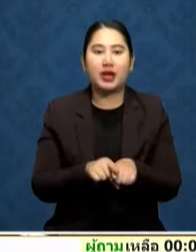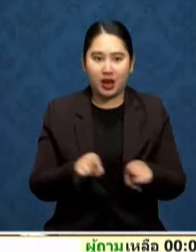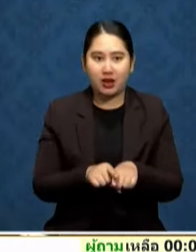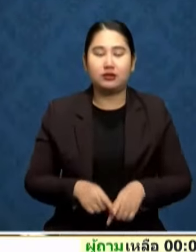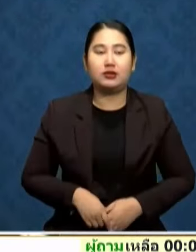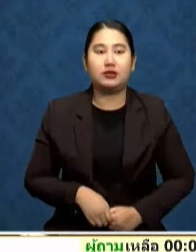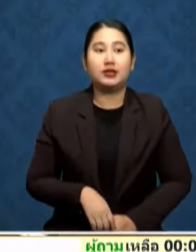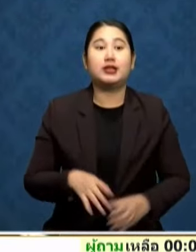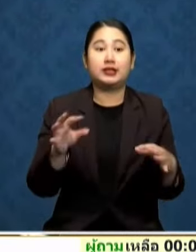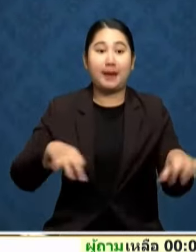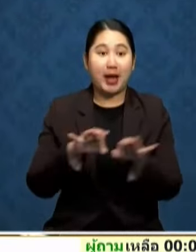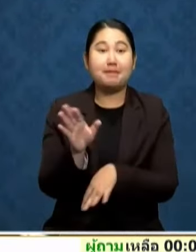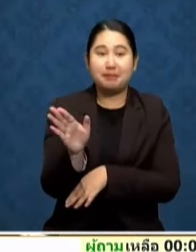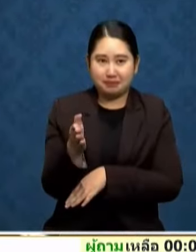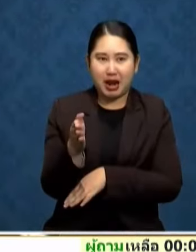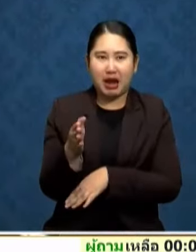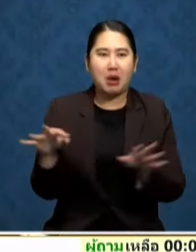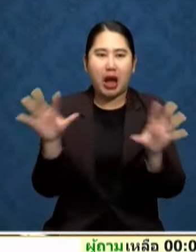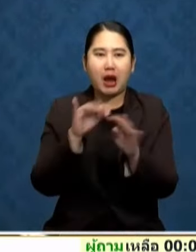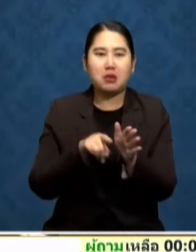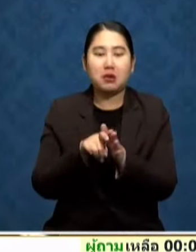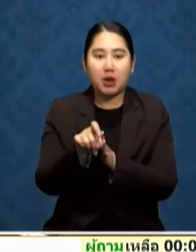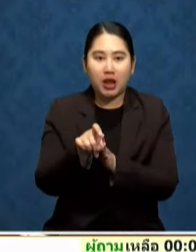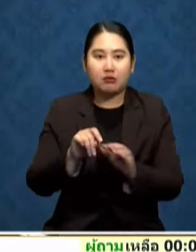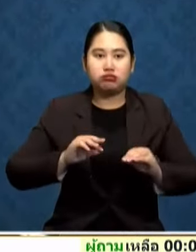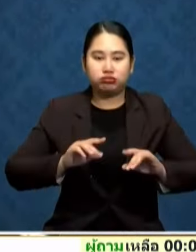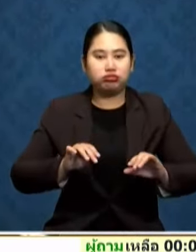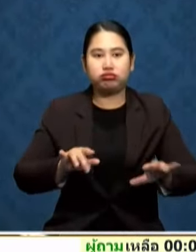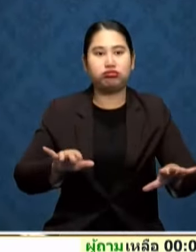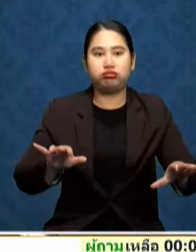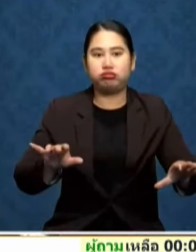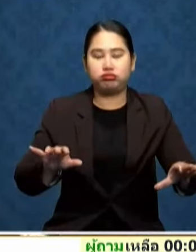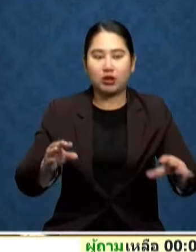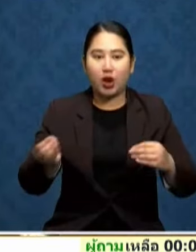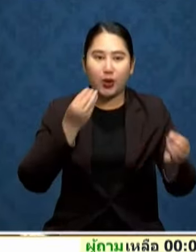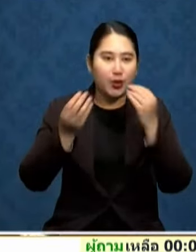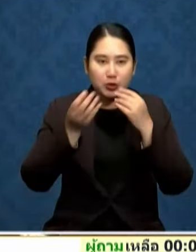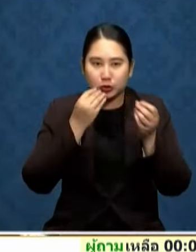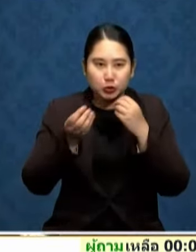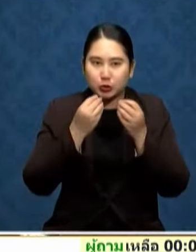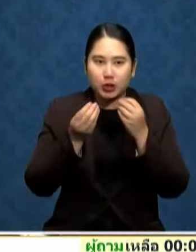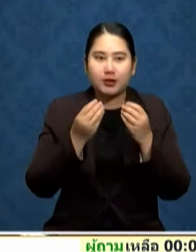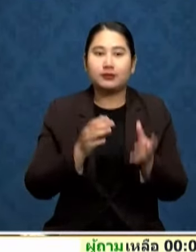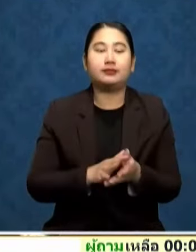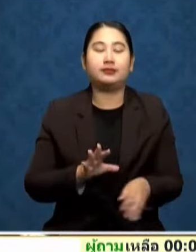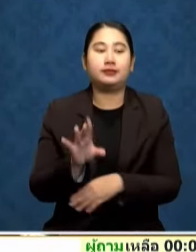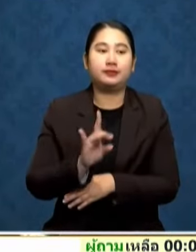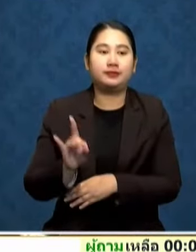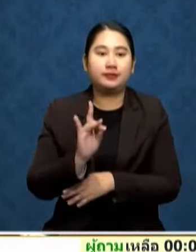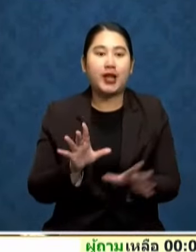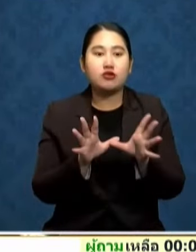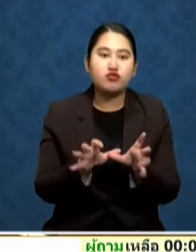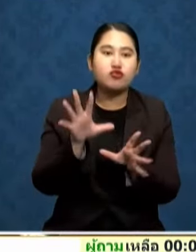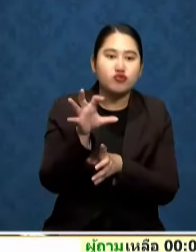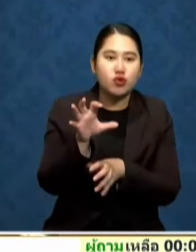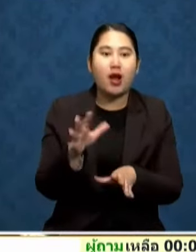ครับมองให้ปลาสายพันธุ์นี้เป็นไวรัสที่กำลังไปกัดกินพืชไปกัดกินสัตว์น้ำที่พี่น้องประช